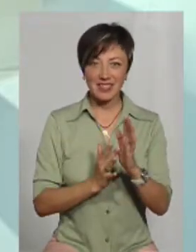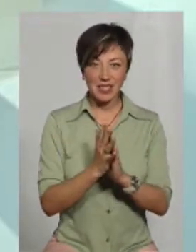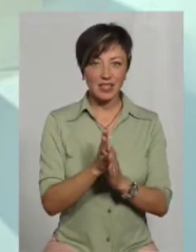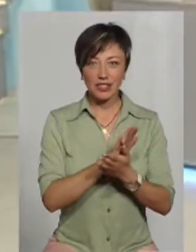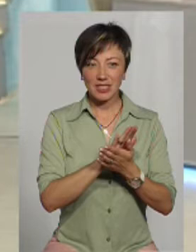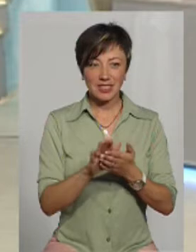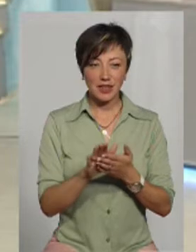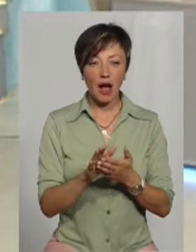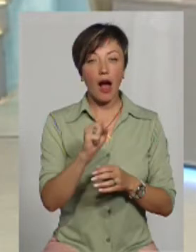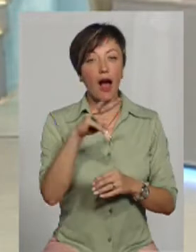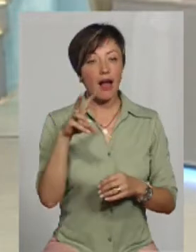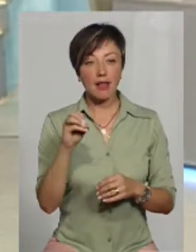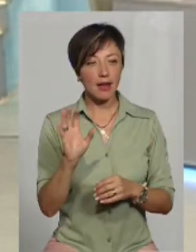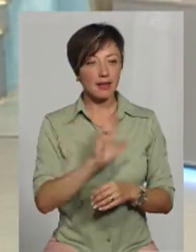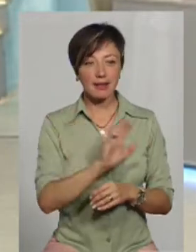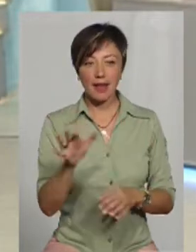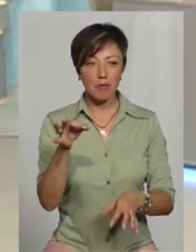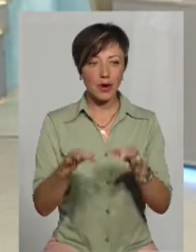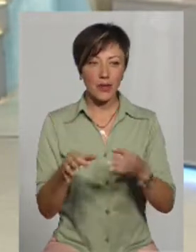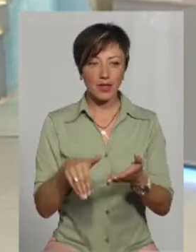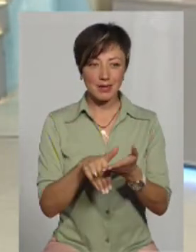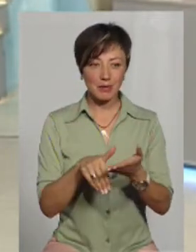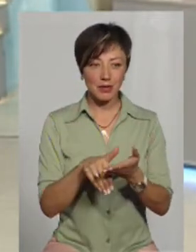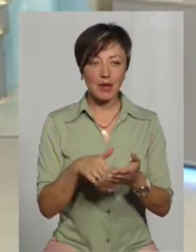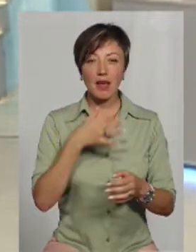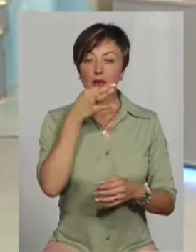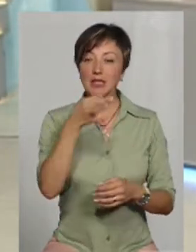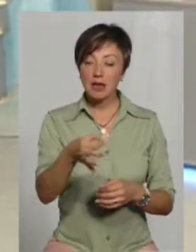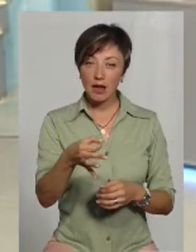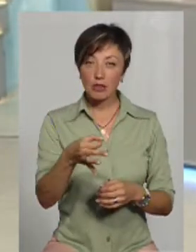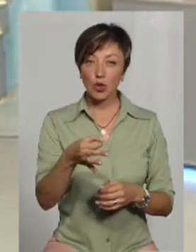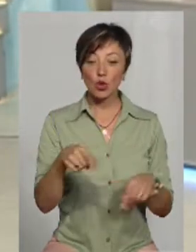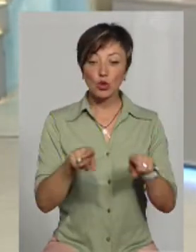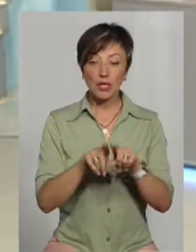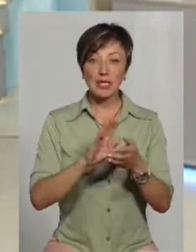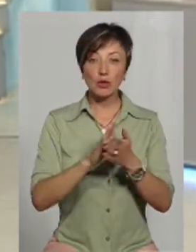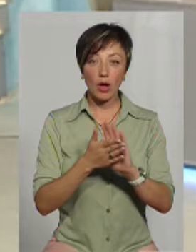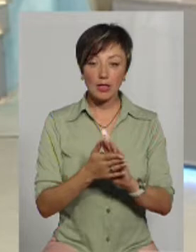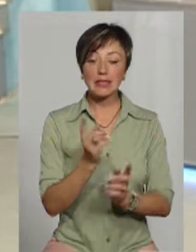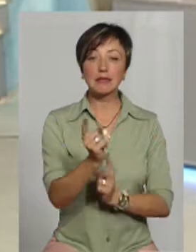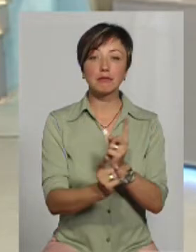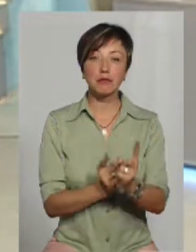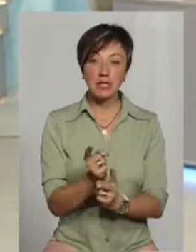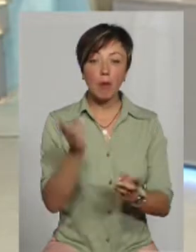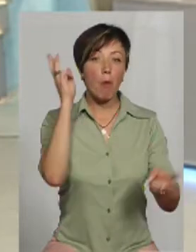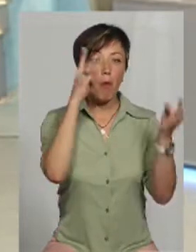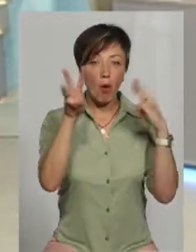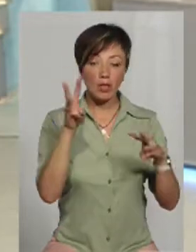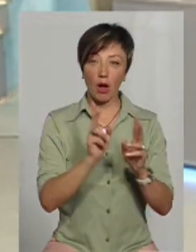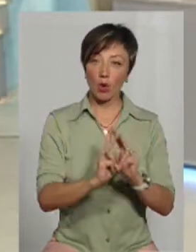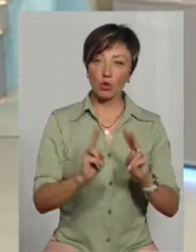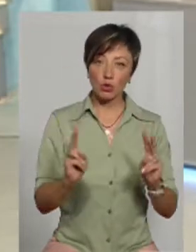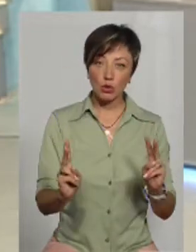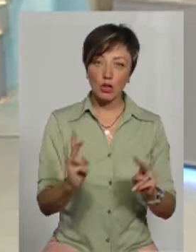вирощують? Прямо ні, у природний... але не у природний спосіб. Ага. Так. Ну, я вам скажу, що тенденції якби міняються, і йде мода до цього.